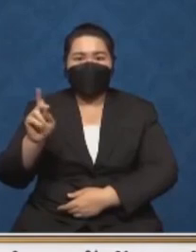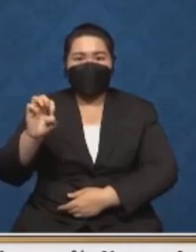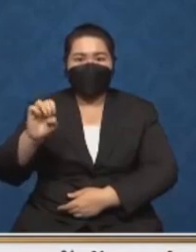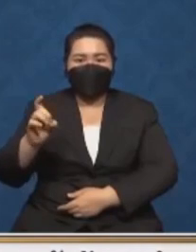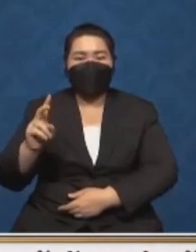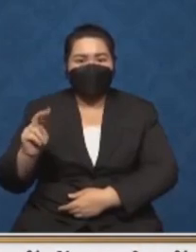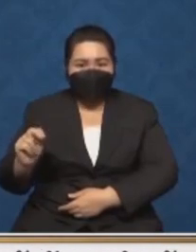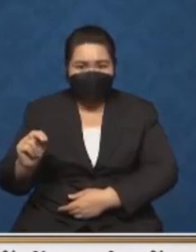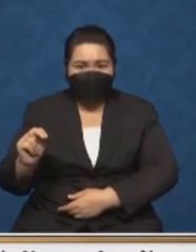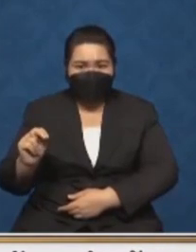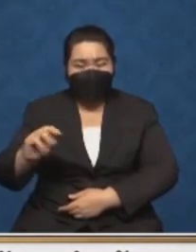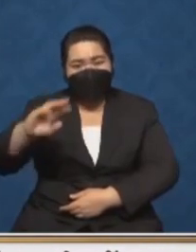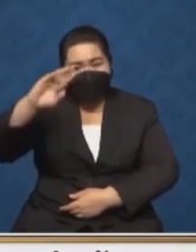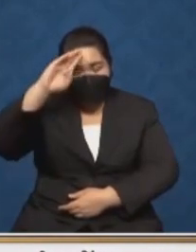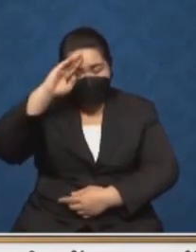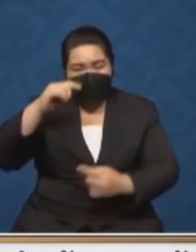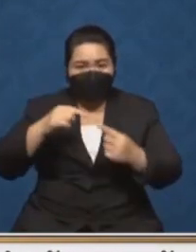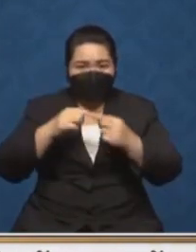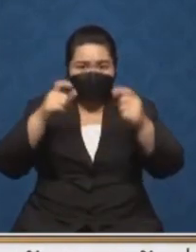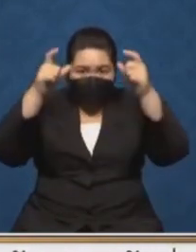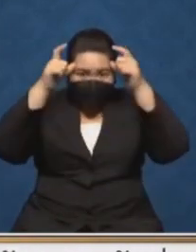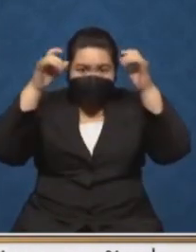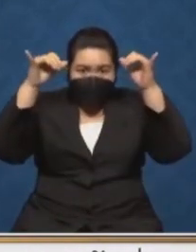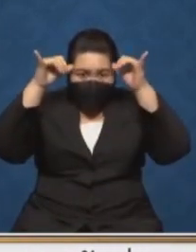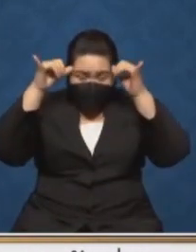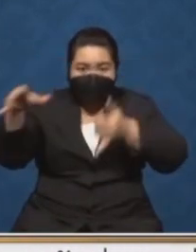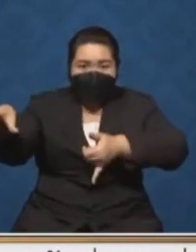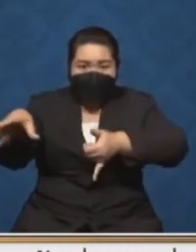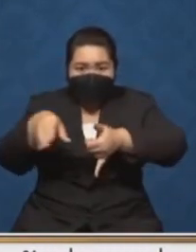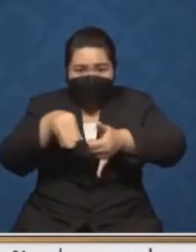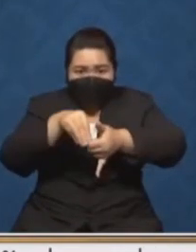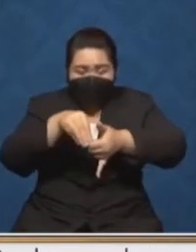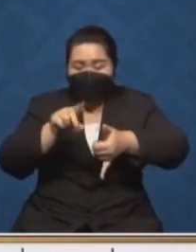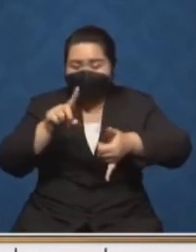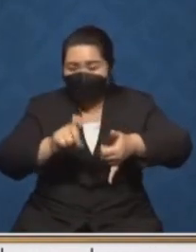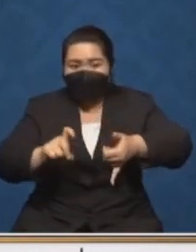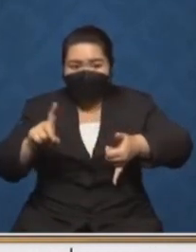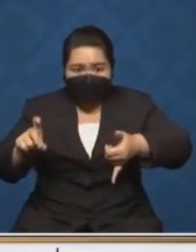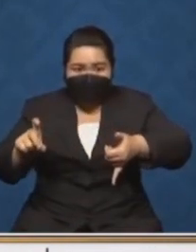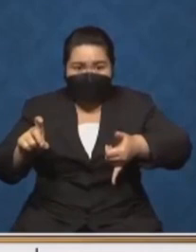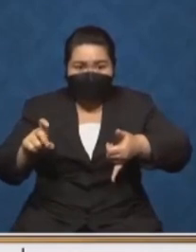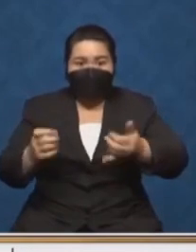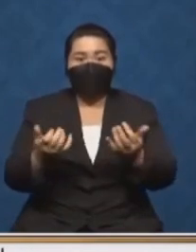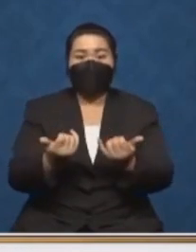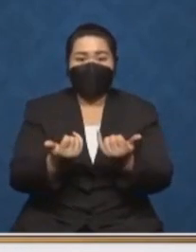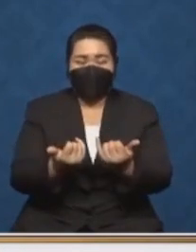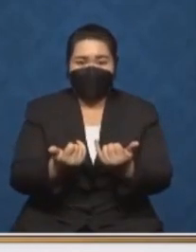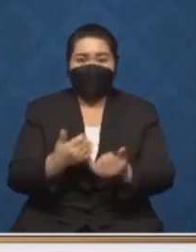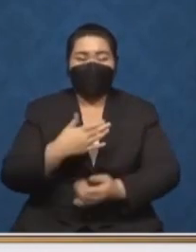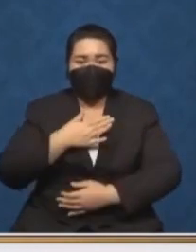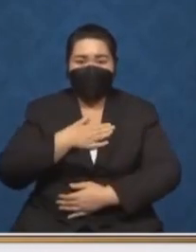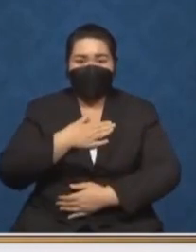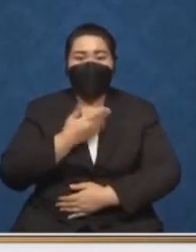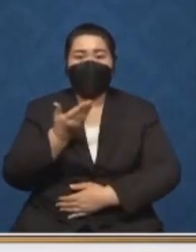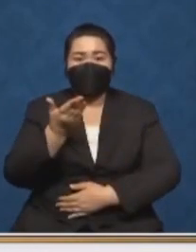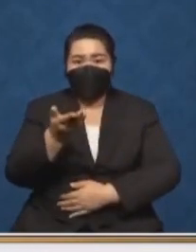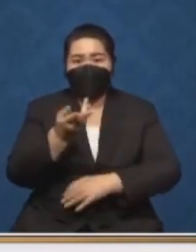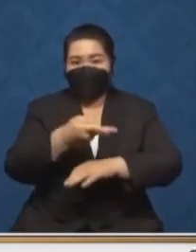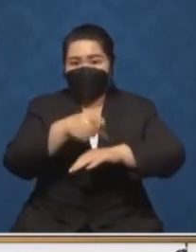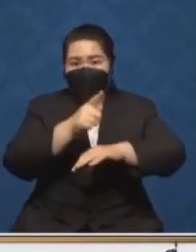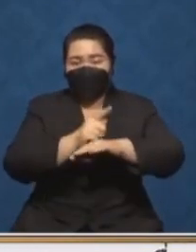าประทครับ ดังนั้น ผมจึงกาบเรีนประทาน